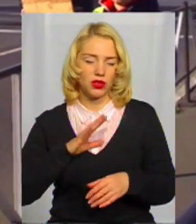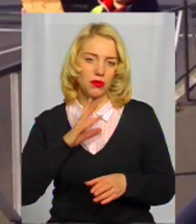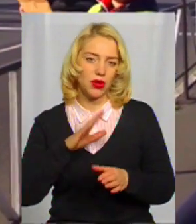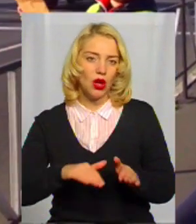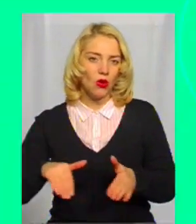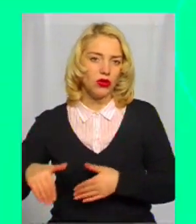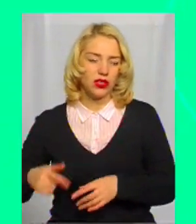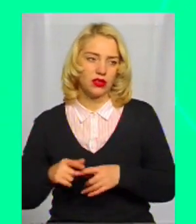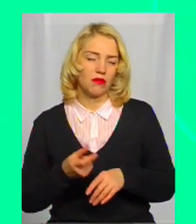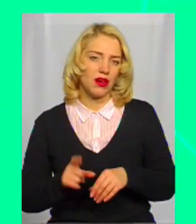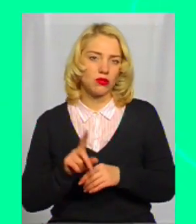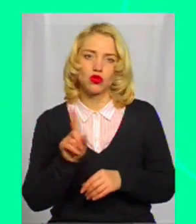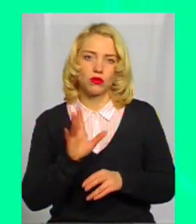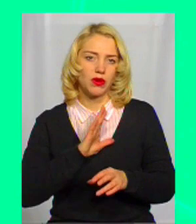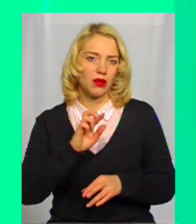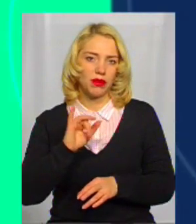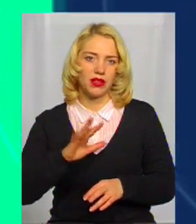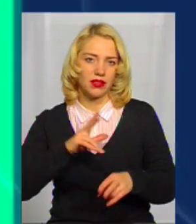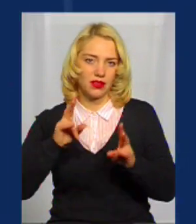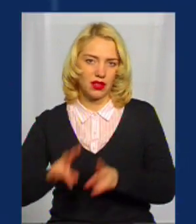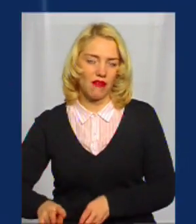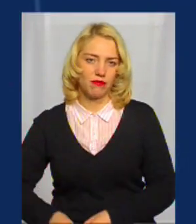це травми.